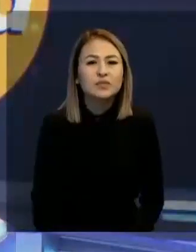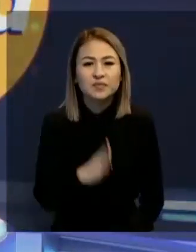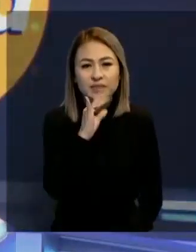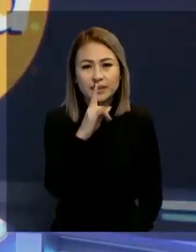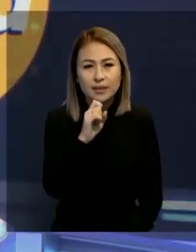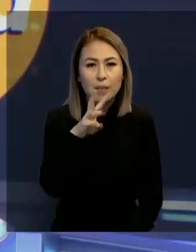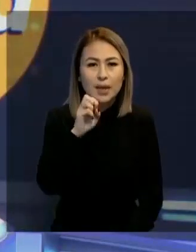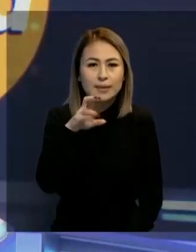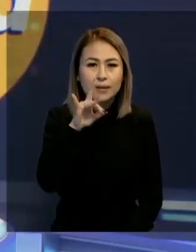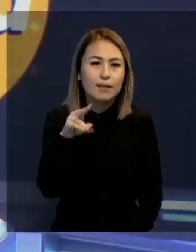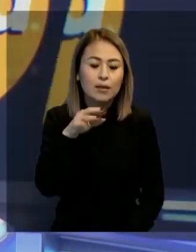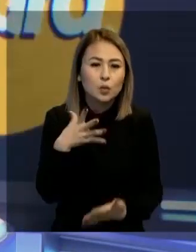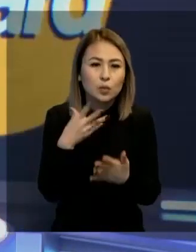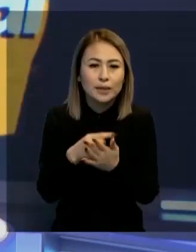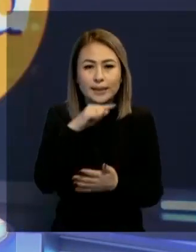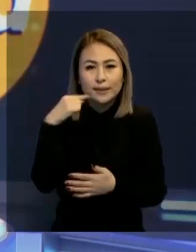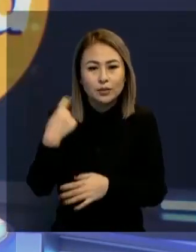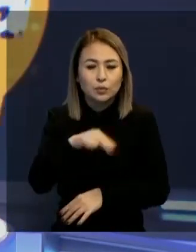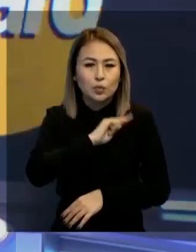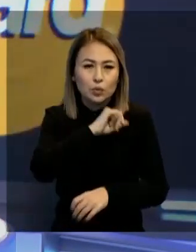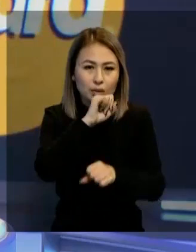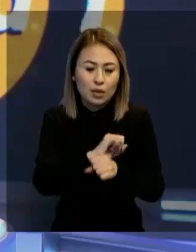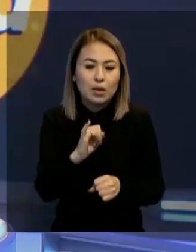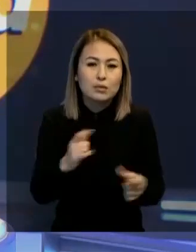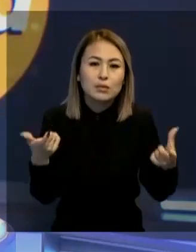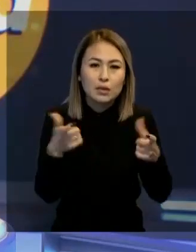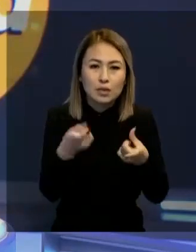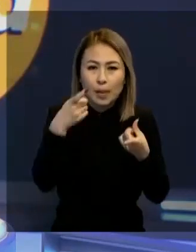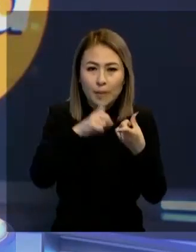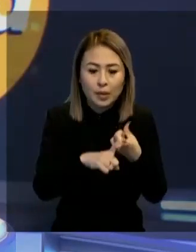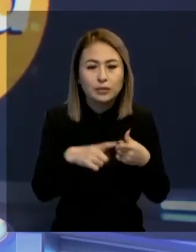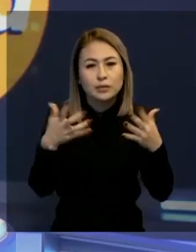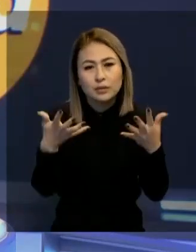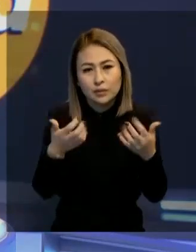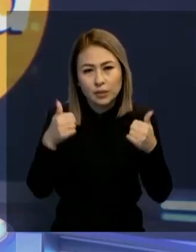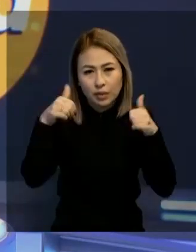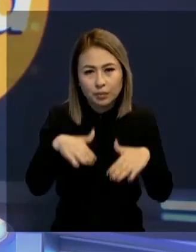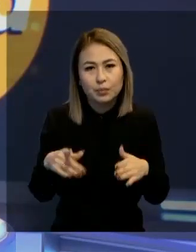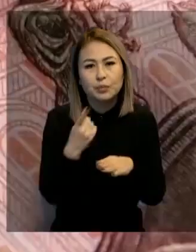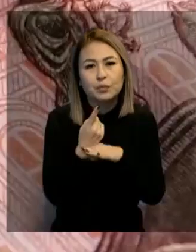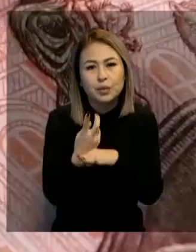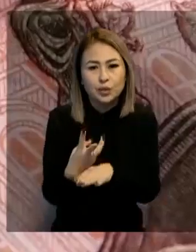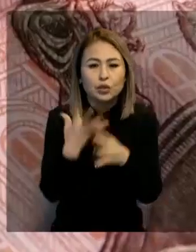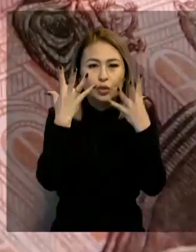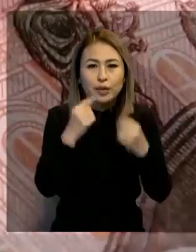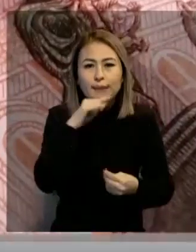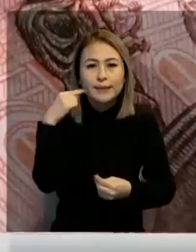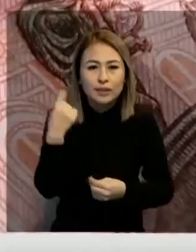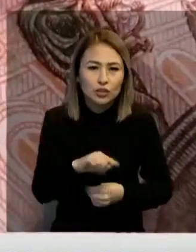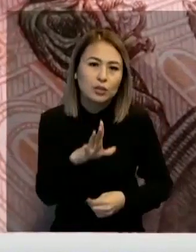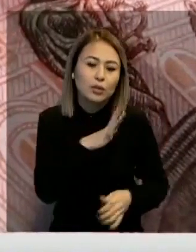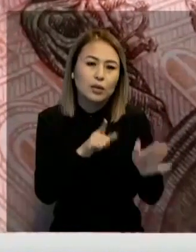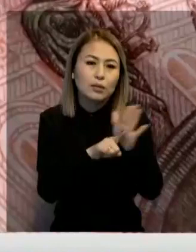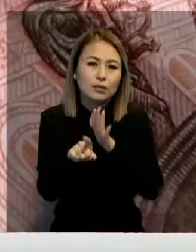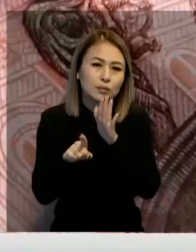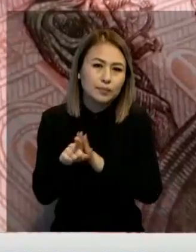Виза мен MasterCard төлем жүйелері Ресейдегі жұмысын тоқтатады. Бұл санкцияларға байланысты қабылданған шара. Бірнеше күннен кейін